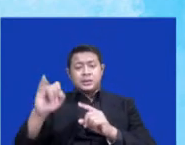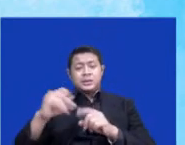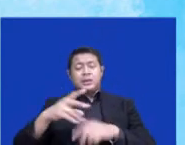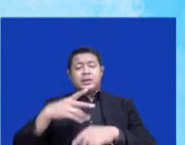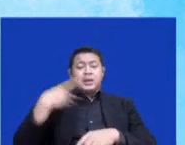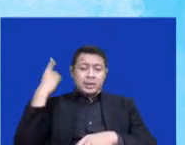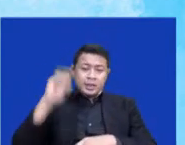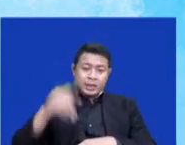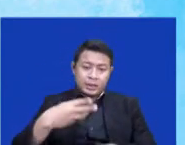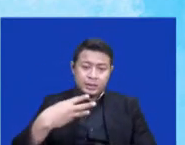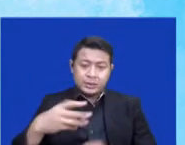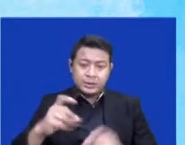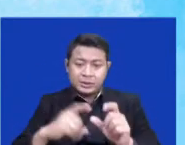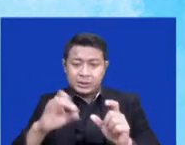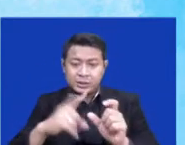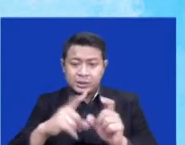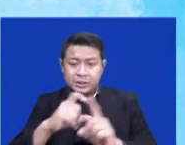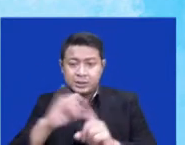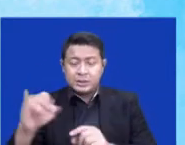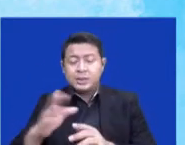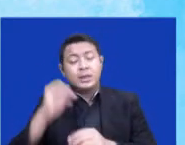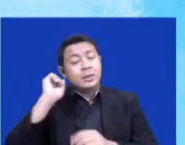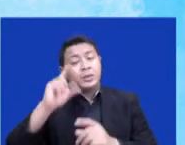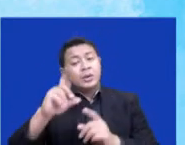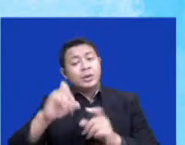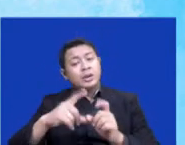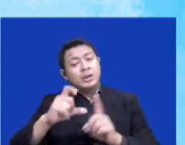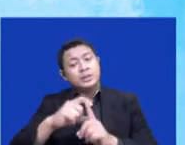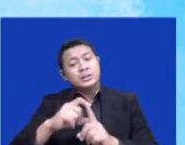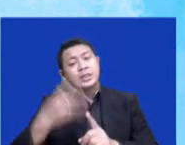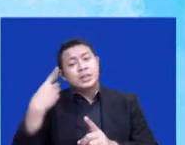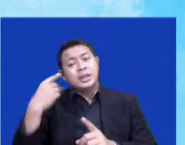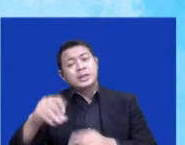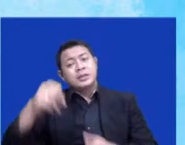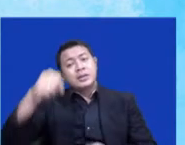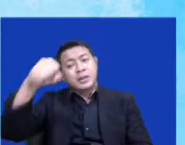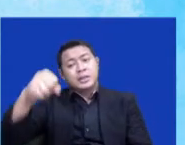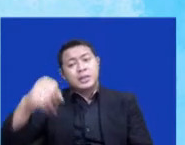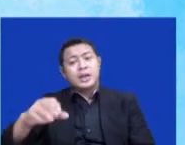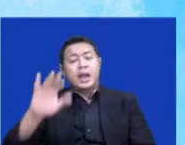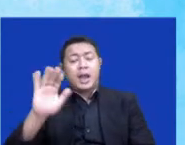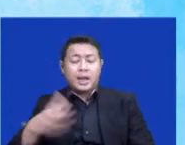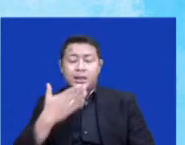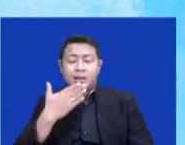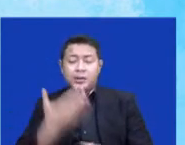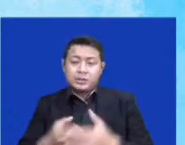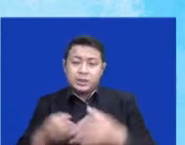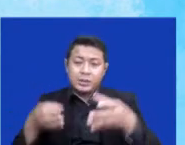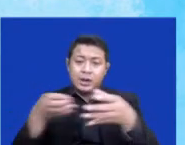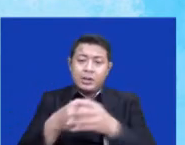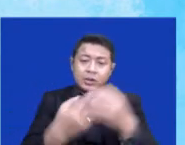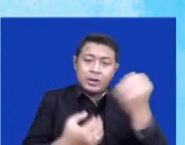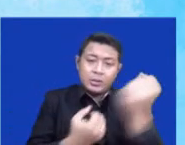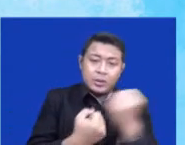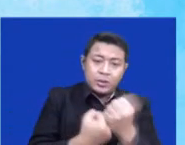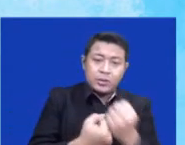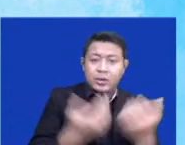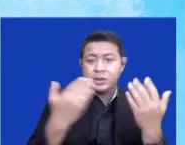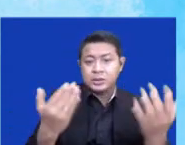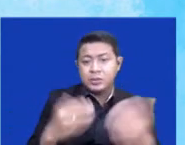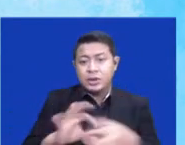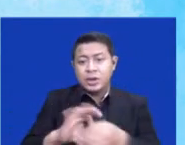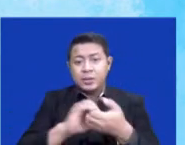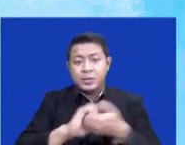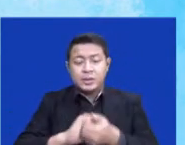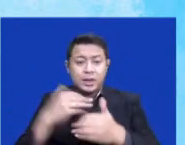dan juga Bu Lisda pimpinan direktur juga dari Yayasan Lentera Anak. Terima kasih telah bergabung dan mendukung. Mudah-mudahan kemitraan kita ke